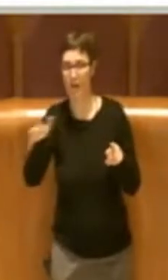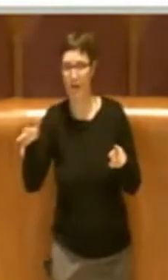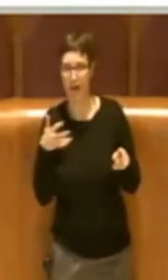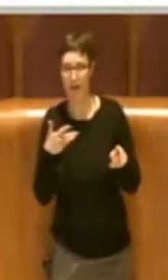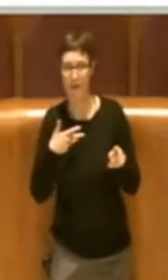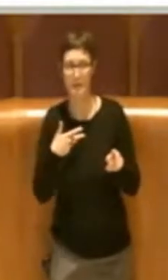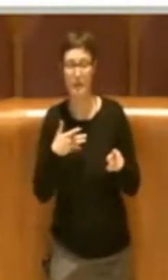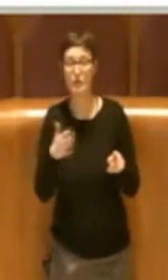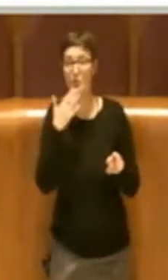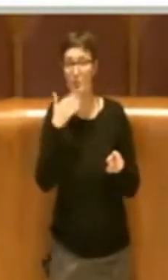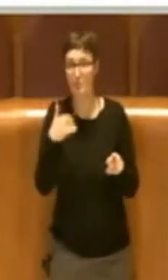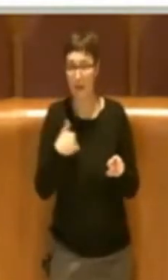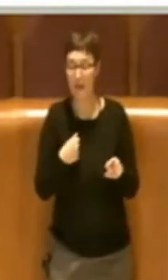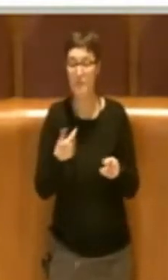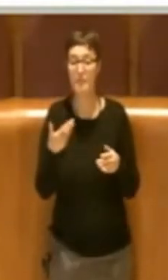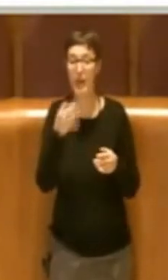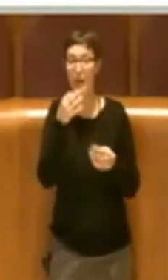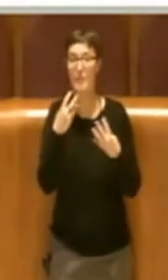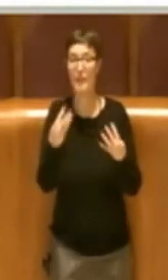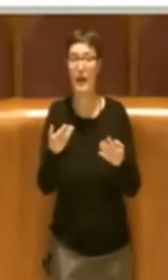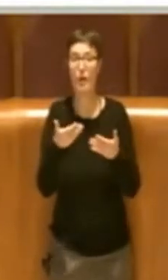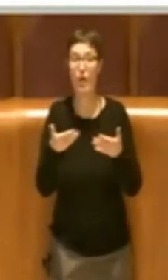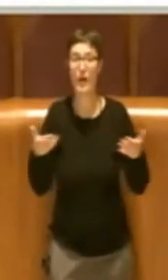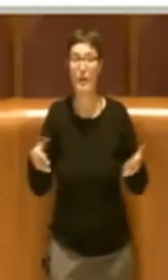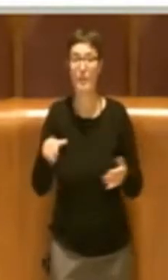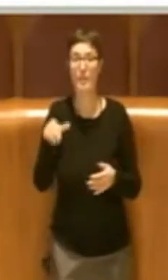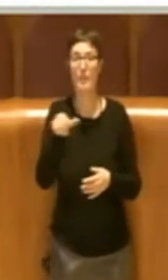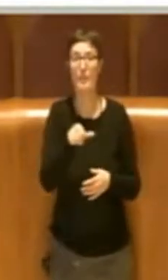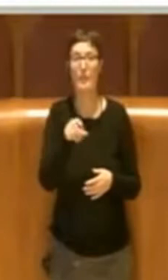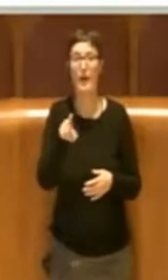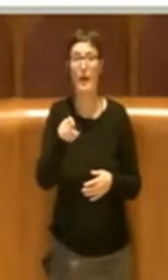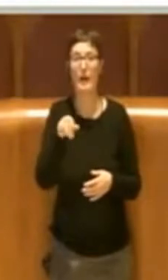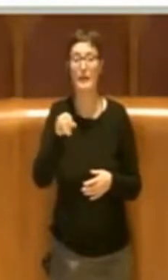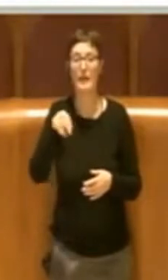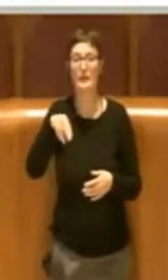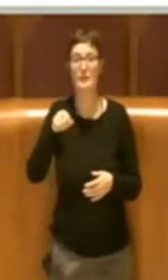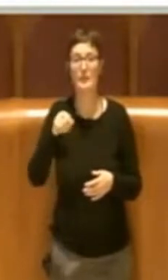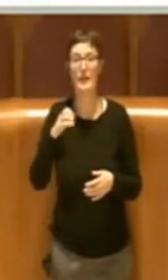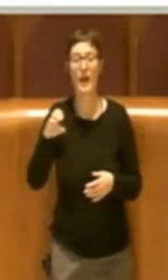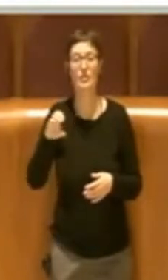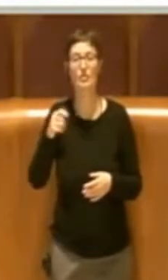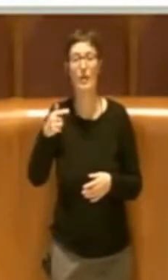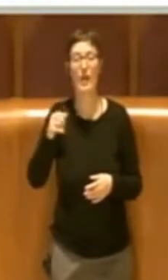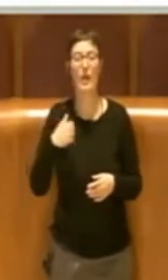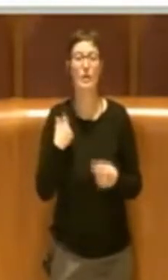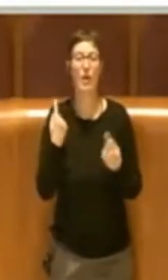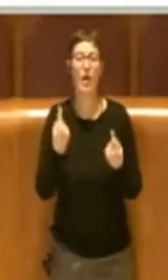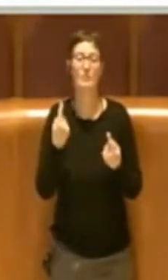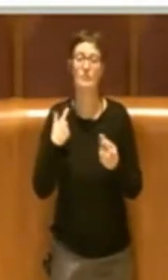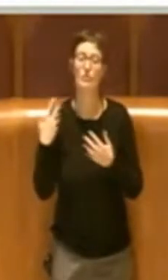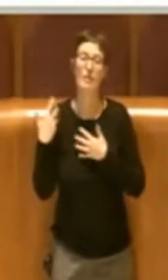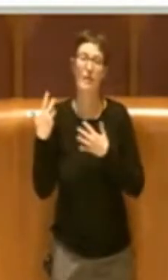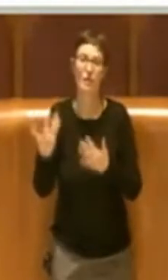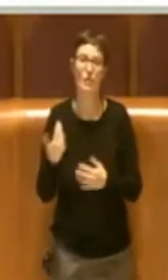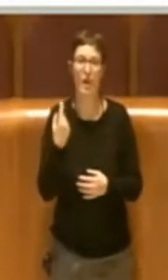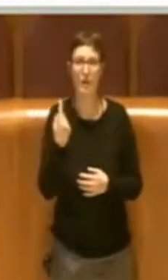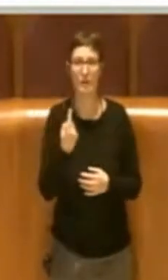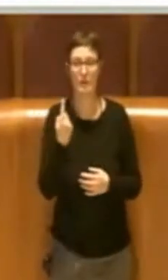Parco Campagna Spinaceto aspetta ormai da circa 10 anni di ridiventare quella valle